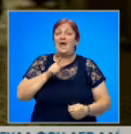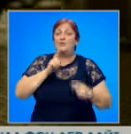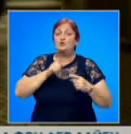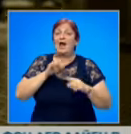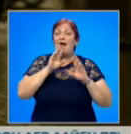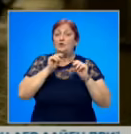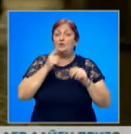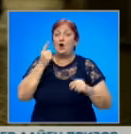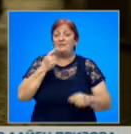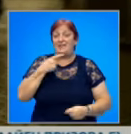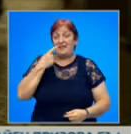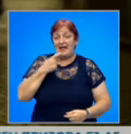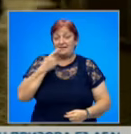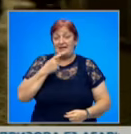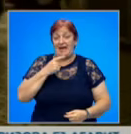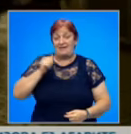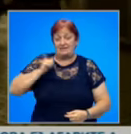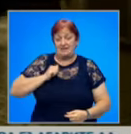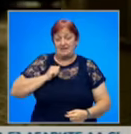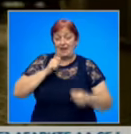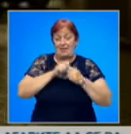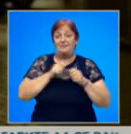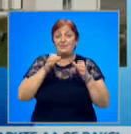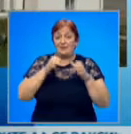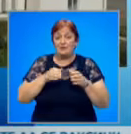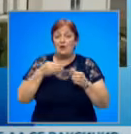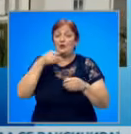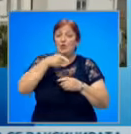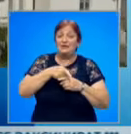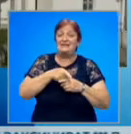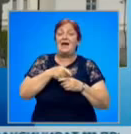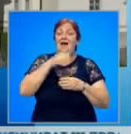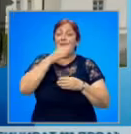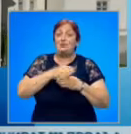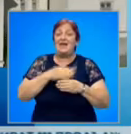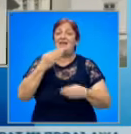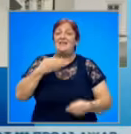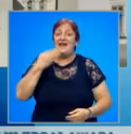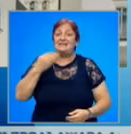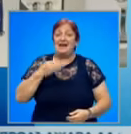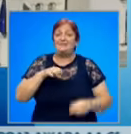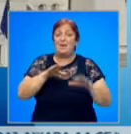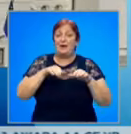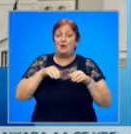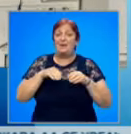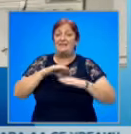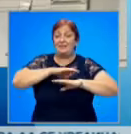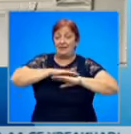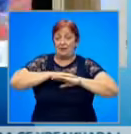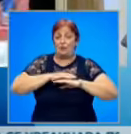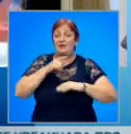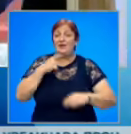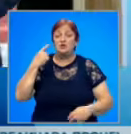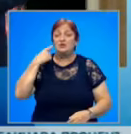да говорят на един език и да съставят правителство, като днес в техните последни изказвания от парламентарната трибуна вече